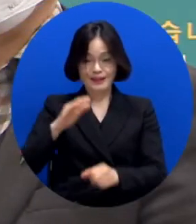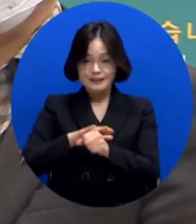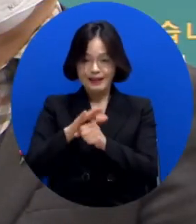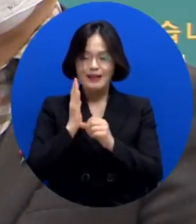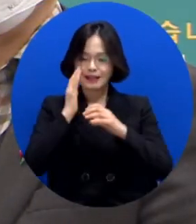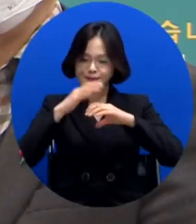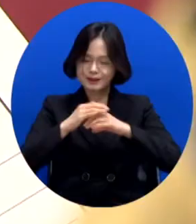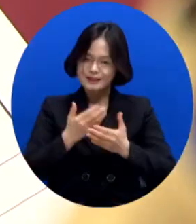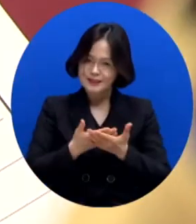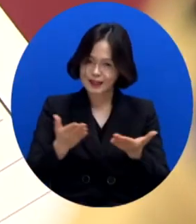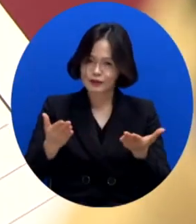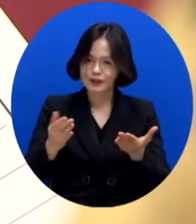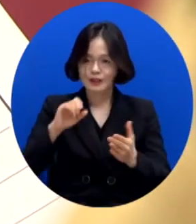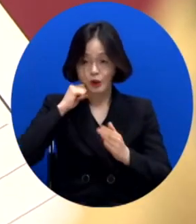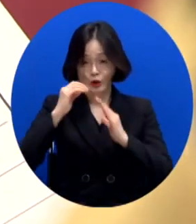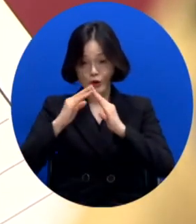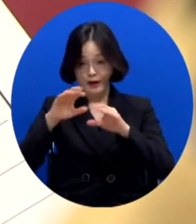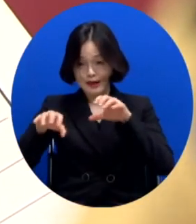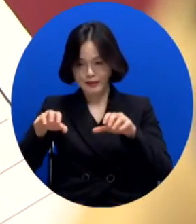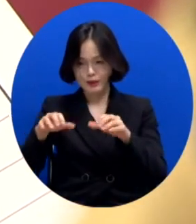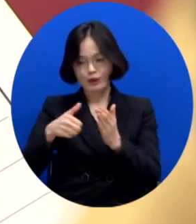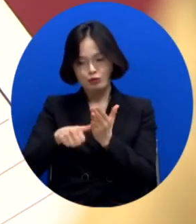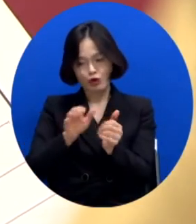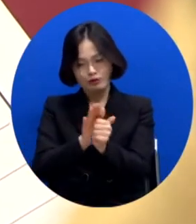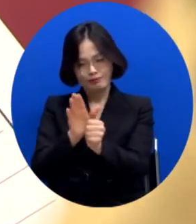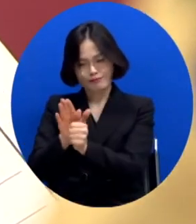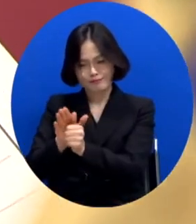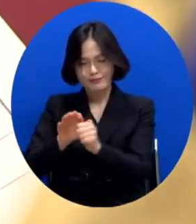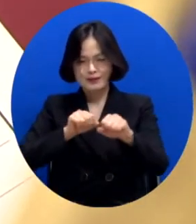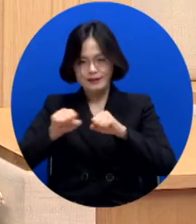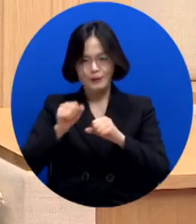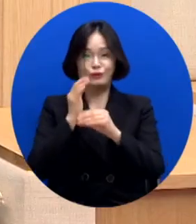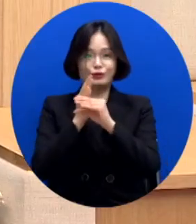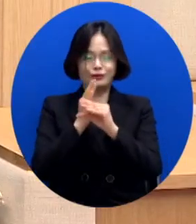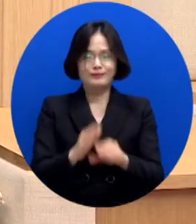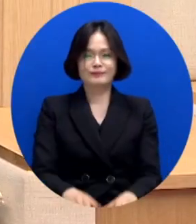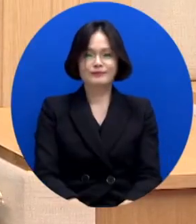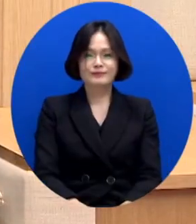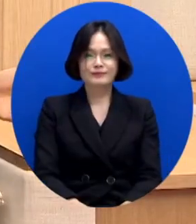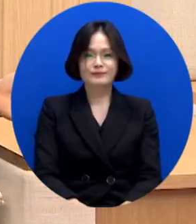나누기, 취약가구 생필품 지원 등의 사역으로 지역을 섬기고 있습니다.